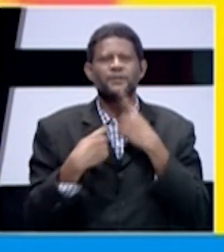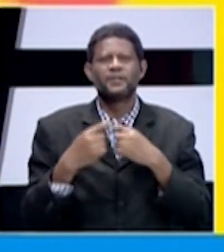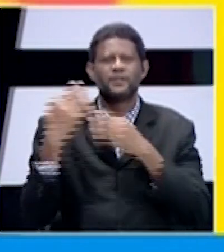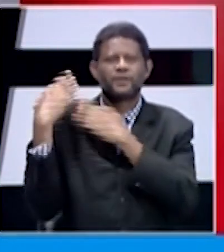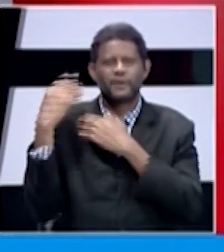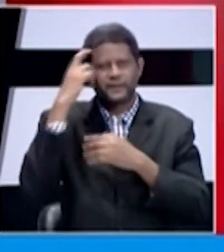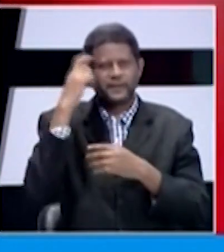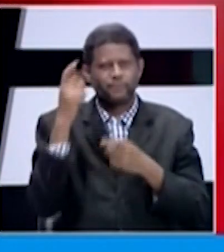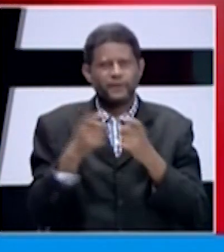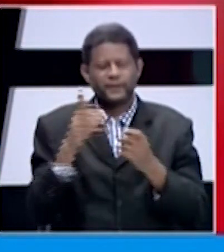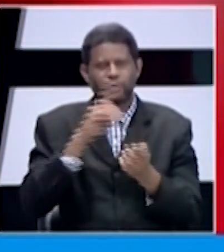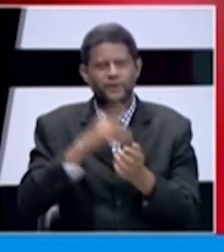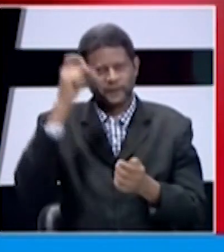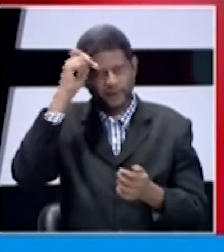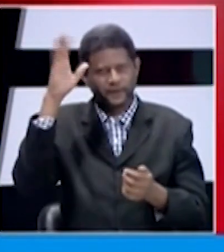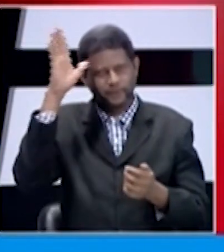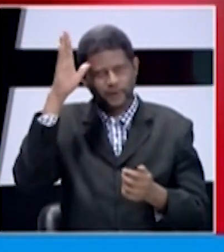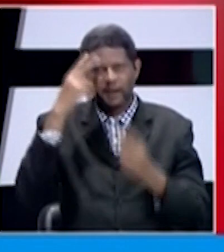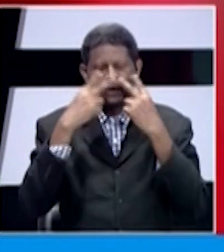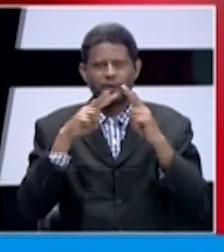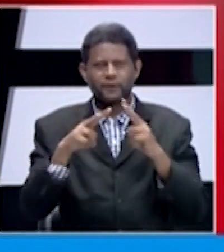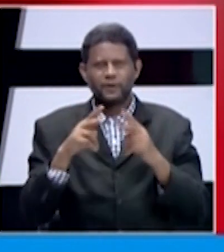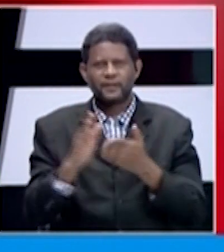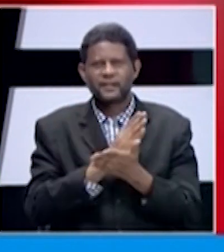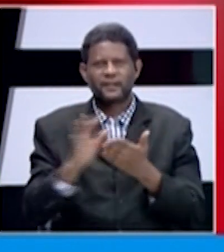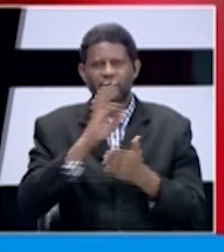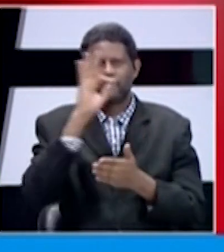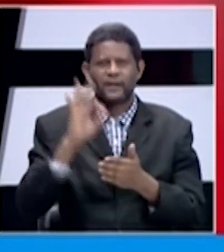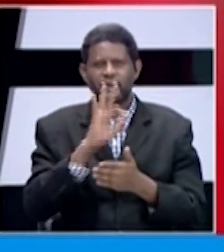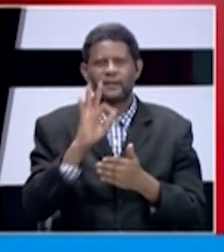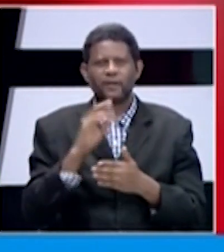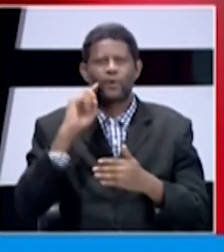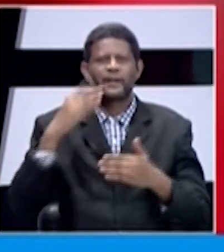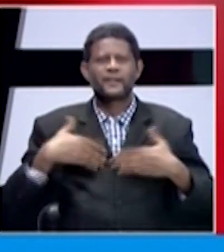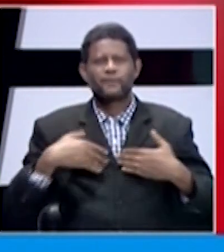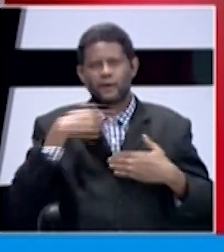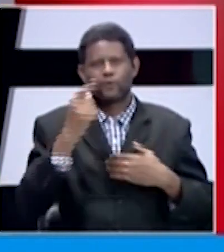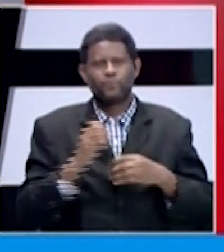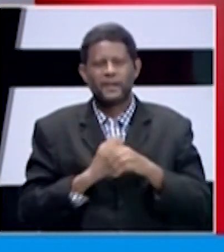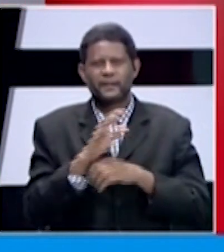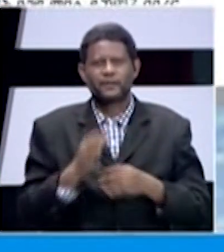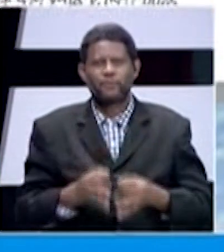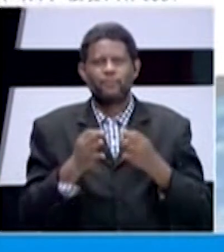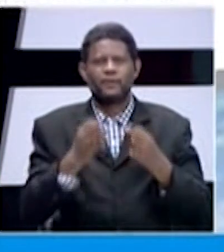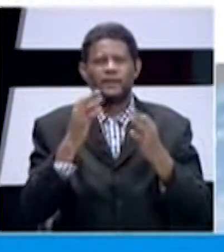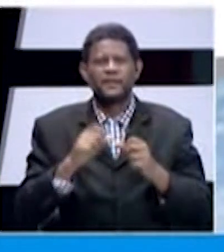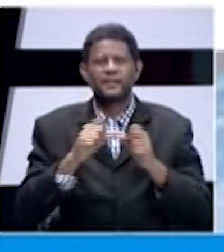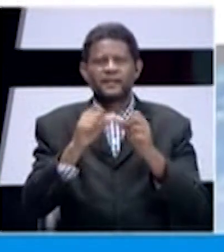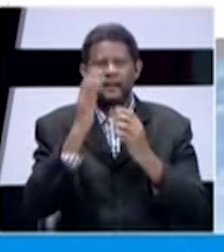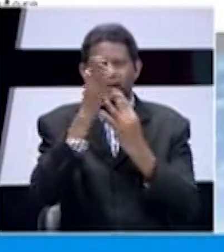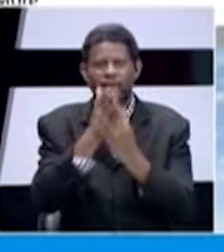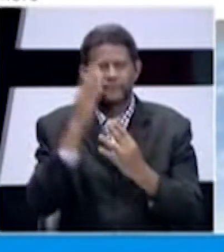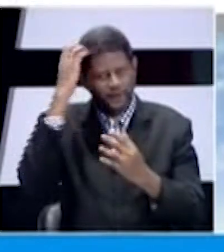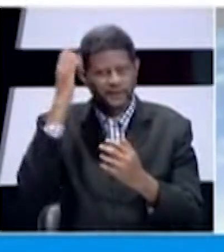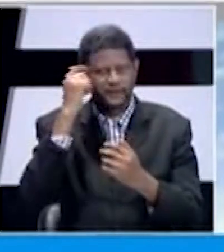ርእሰ ምሕዳር ዶክተር ደብረፅዮን ገብረ ሚካኤል ኣመልኪቶም ነጠፍቲ ማሕበራዊ ሚድያ ናይ እንኳዕ ደስ በሎም መልእኽቲ ብምሕላፍ ቀጻሊ ኣንፈት መንግስቲ